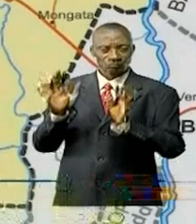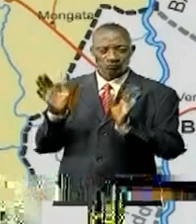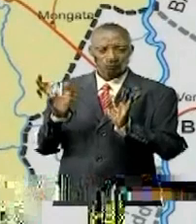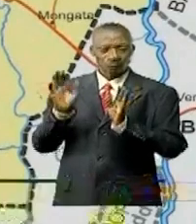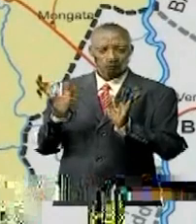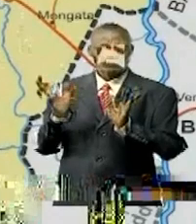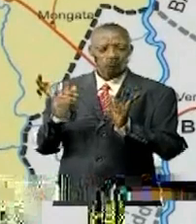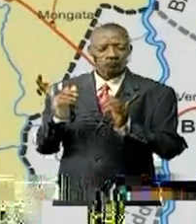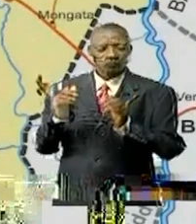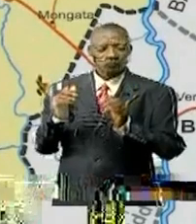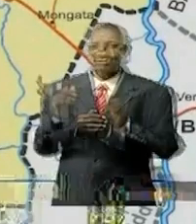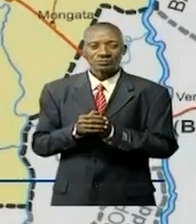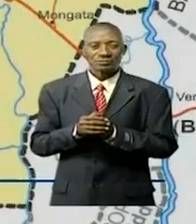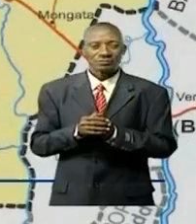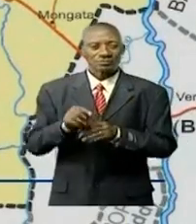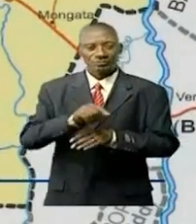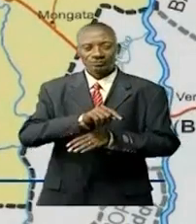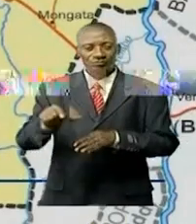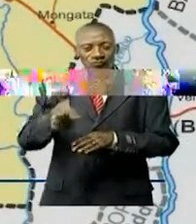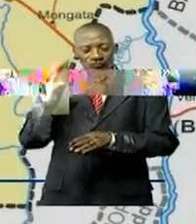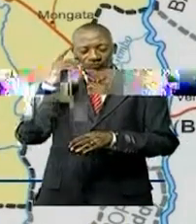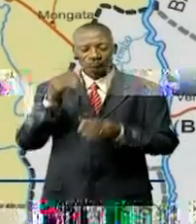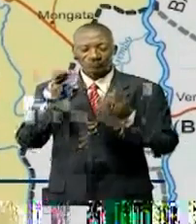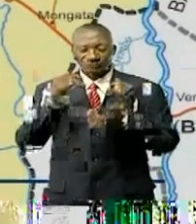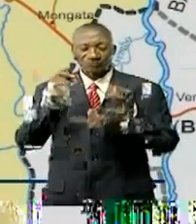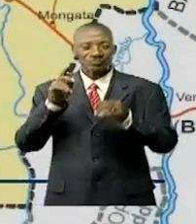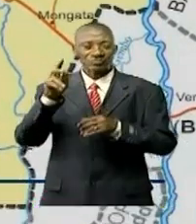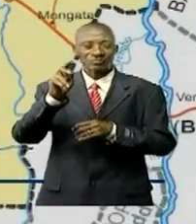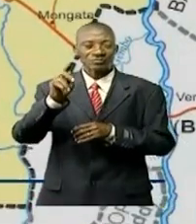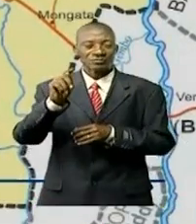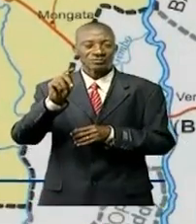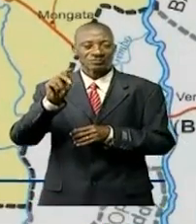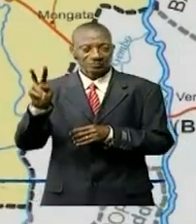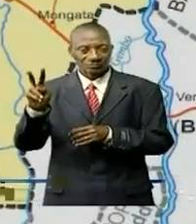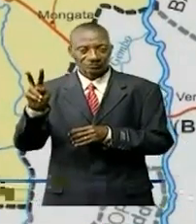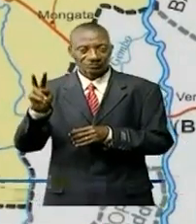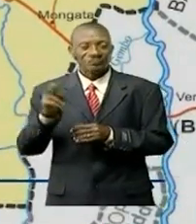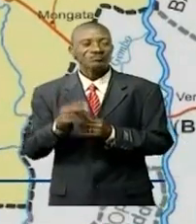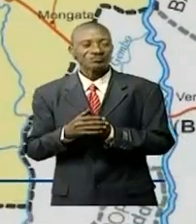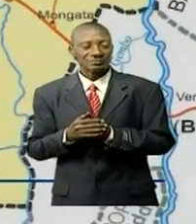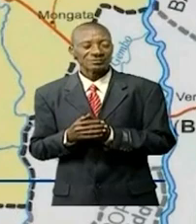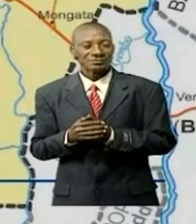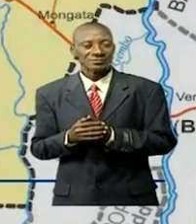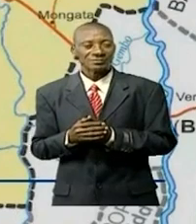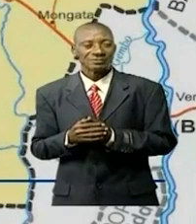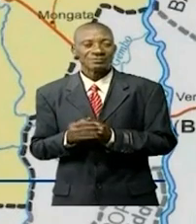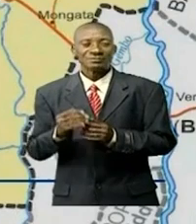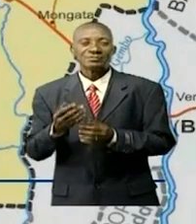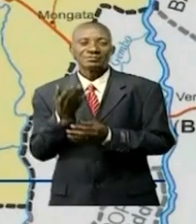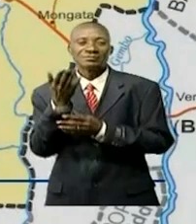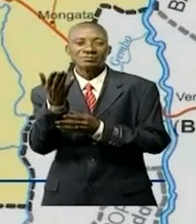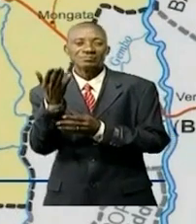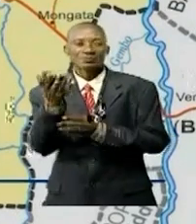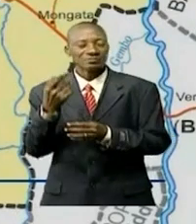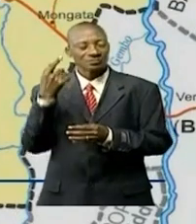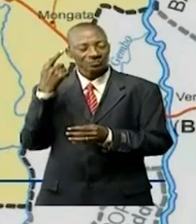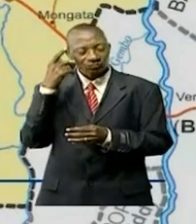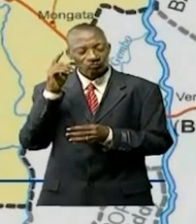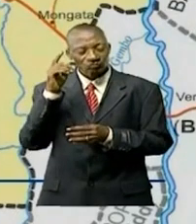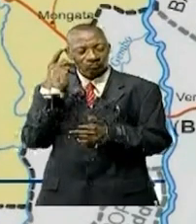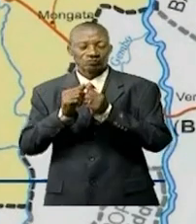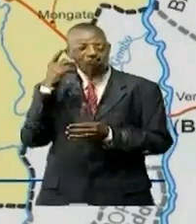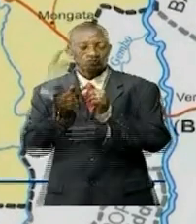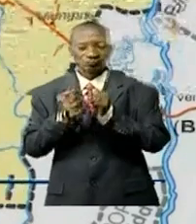la direction des Infos TV a besoin de l'éclairage sur le drame qui s'est produit hier à Maluku, l'incendie